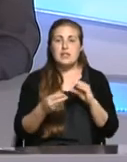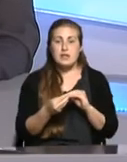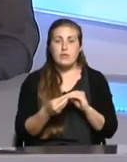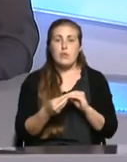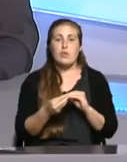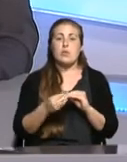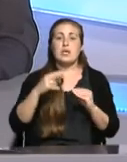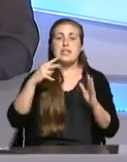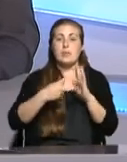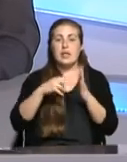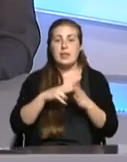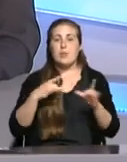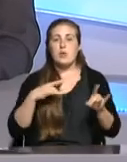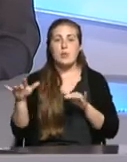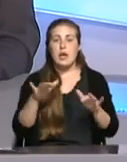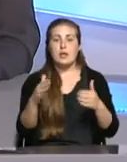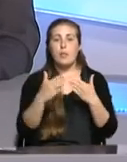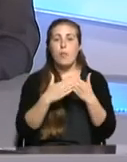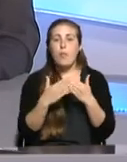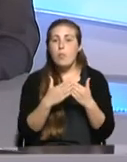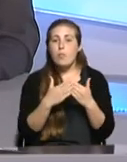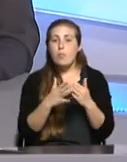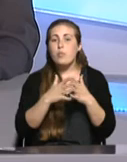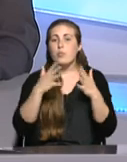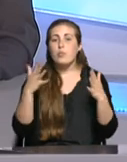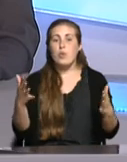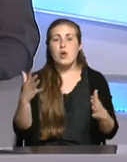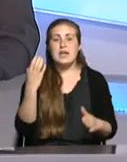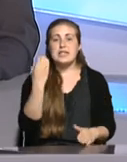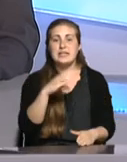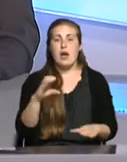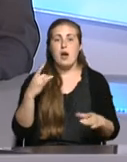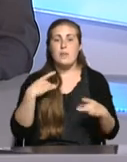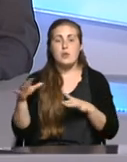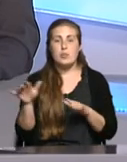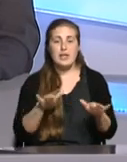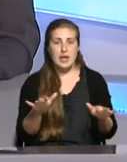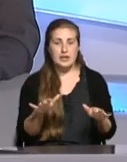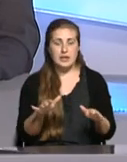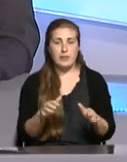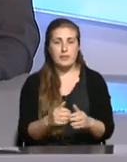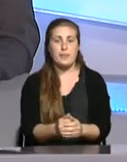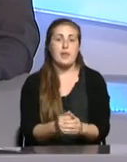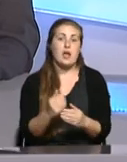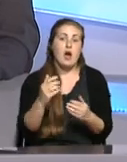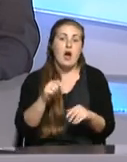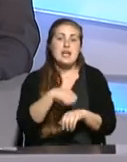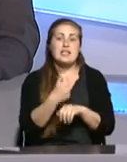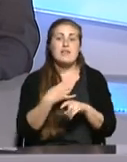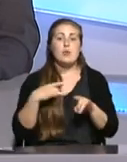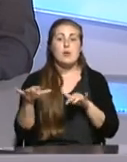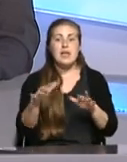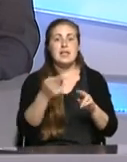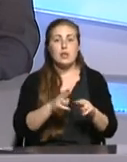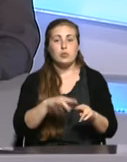запланированных мероприятий их порядка более 100 мероприятий основные мероприятия которые